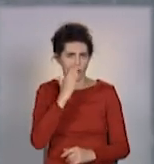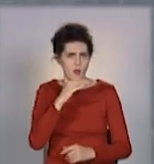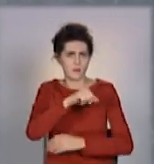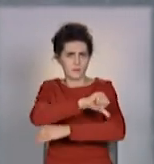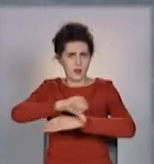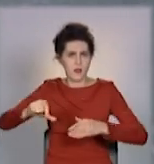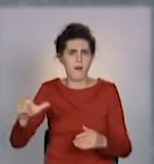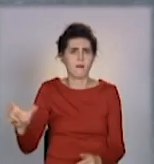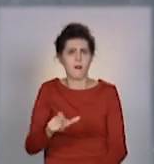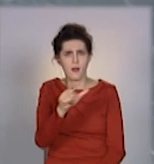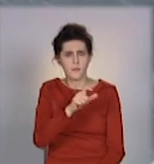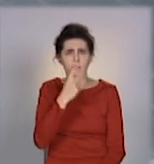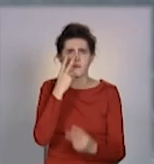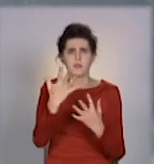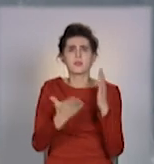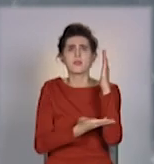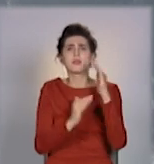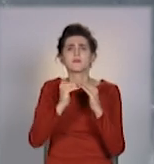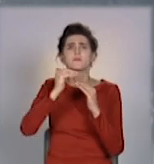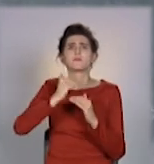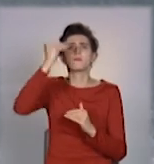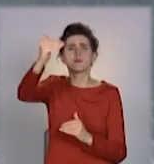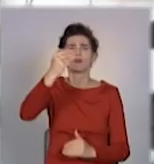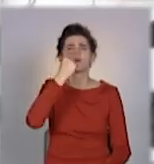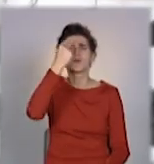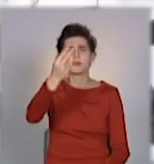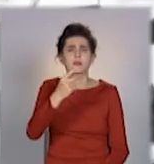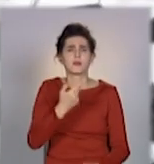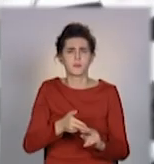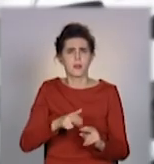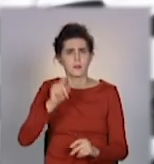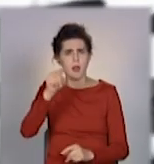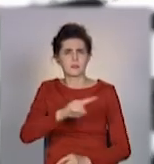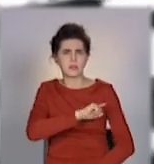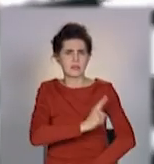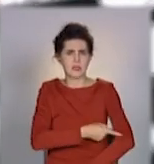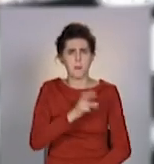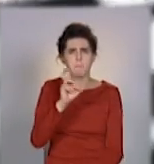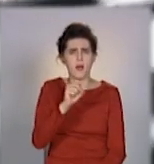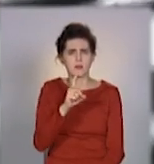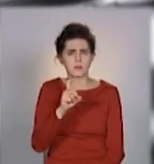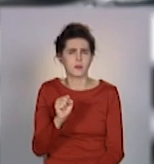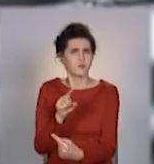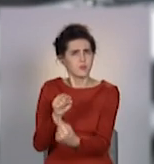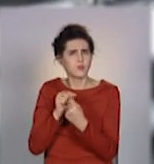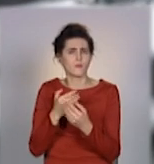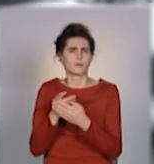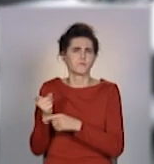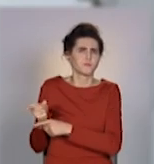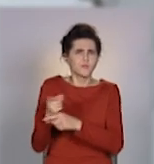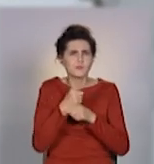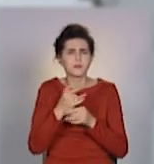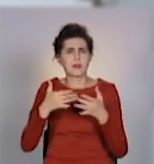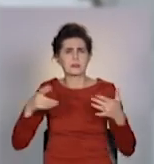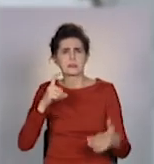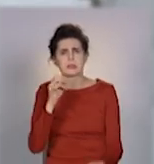За верхівками голих дерев звідси добре видно непідконтрольну Знам'янку. Там потужна база противника. Бойові машини піхоти, зенітні установки